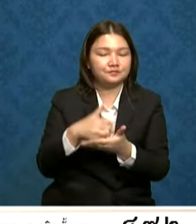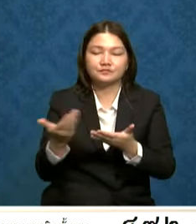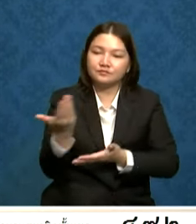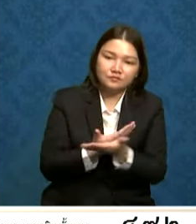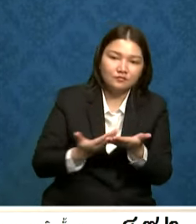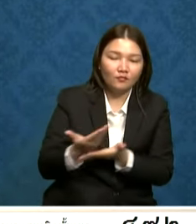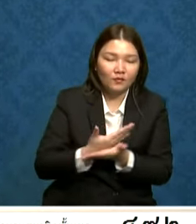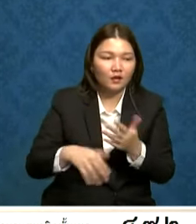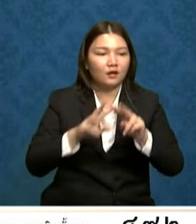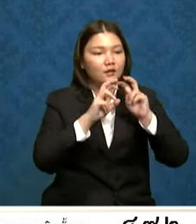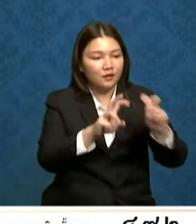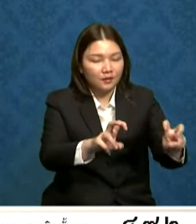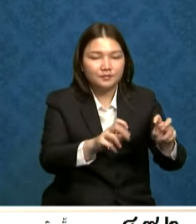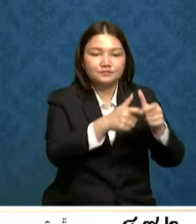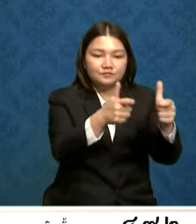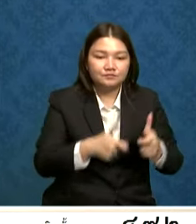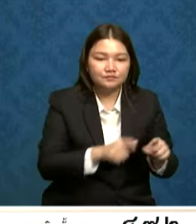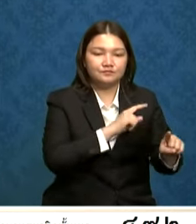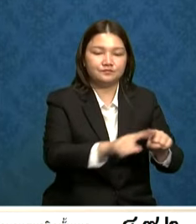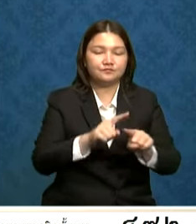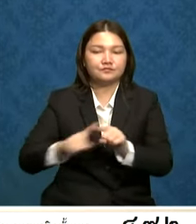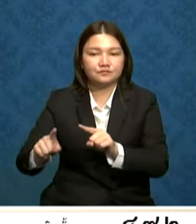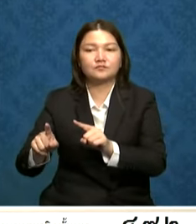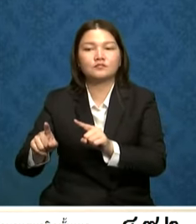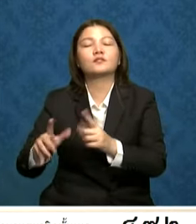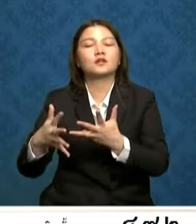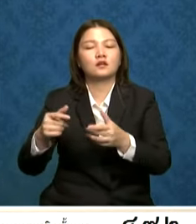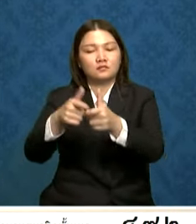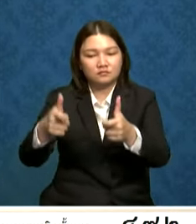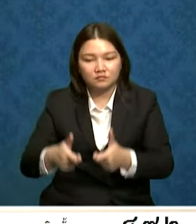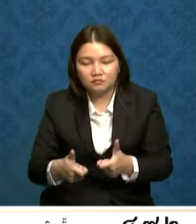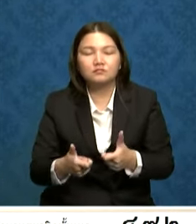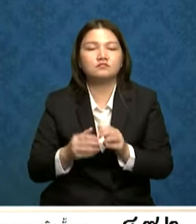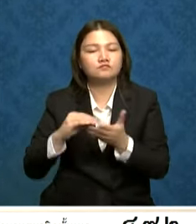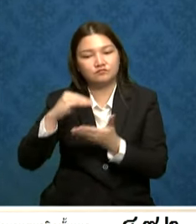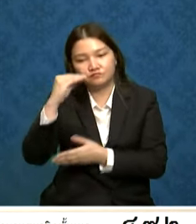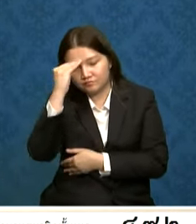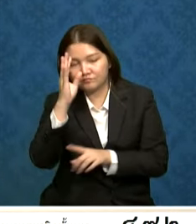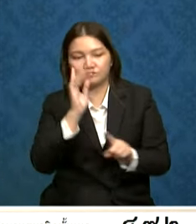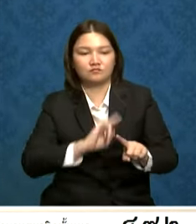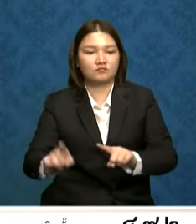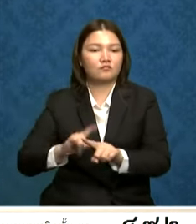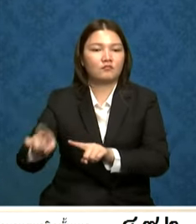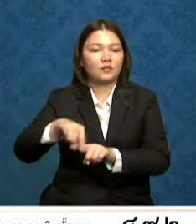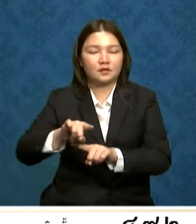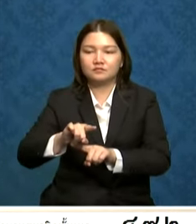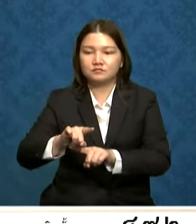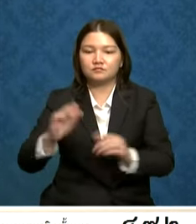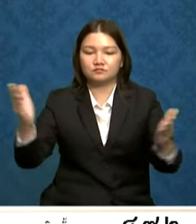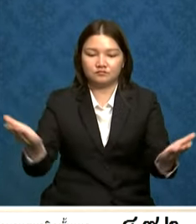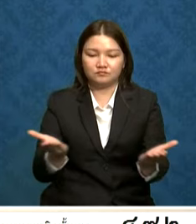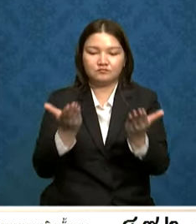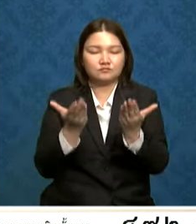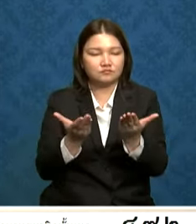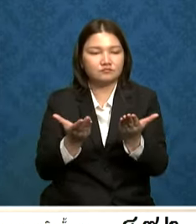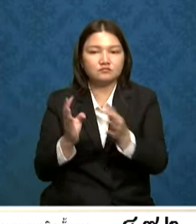วิชาการงานวิจัยรายงานผลการศึกษาและข้อเสนอที่เกี่ยวข้องข้อ